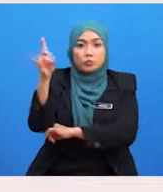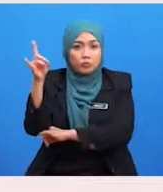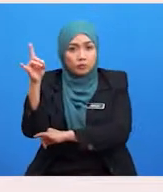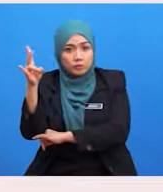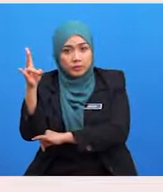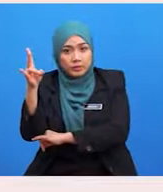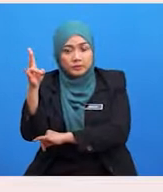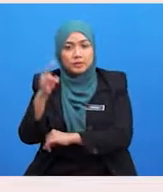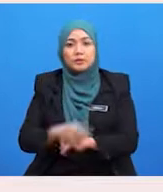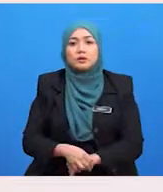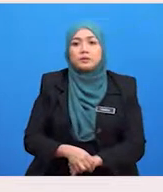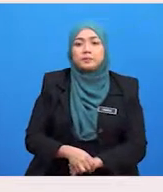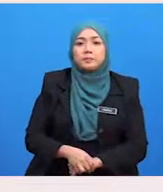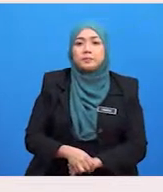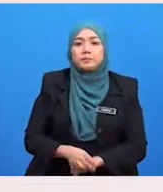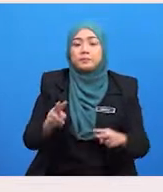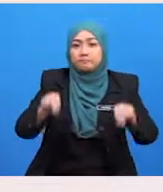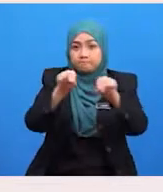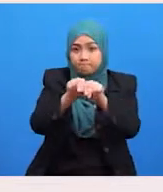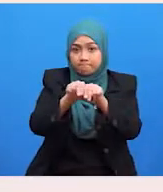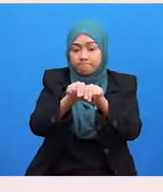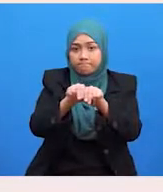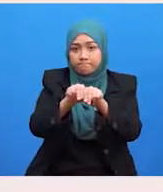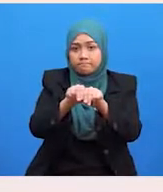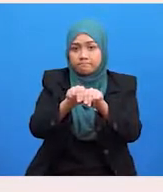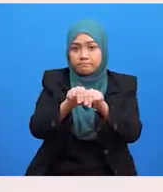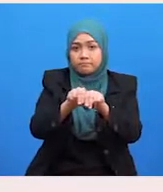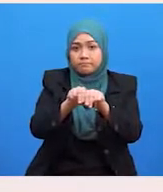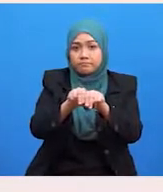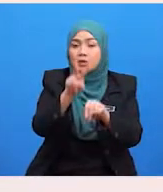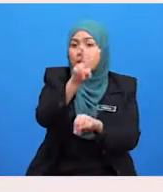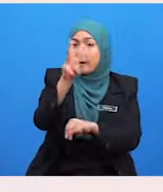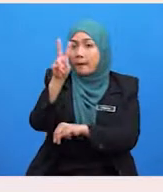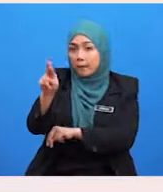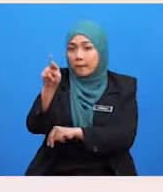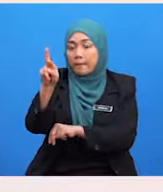RM6,500. Kita dapat nilai buku 2018 ialah